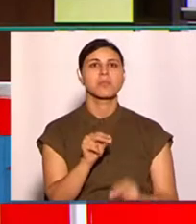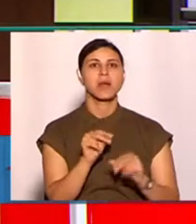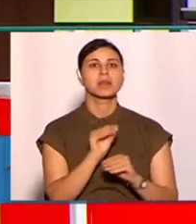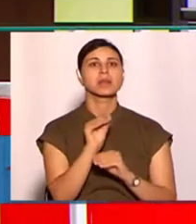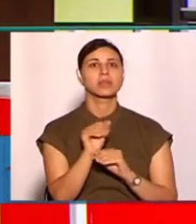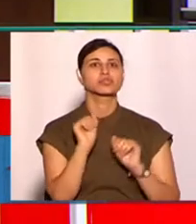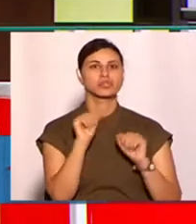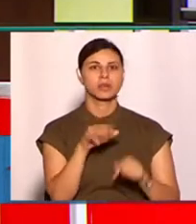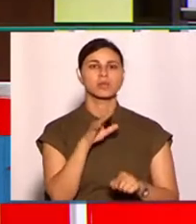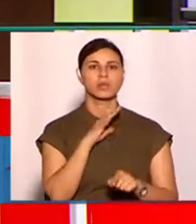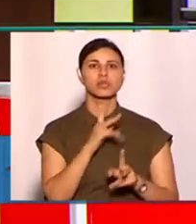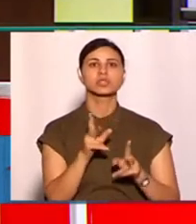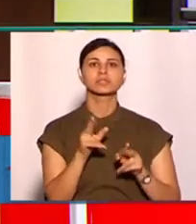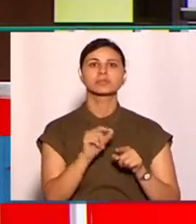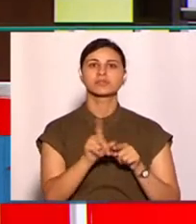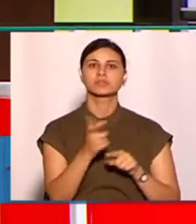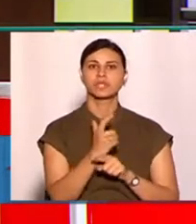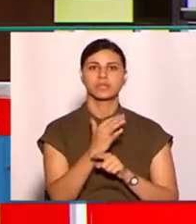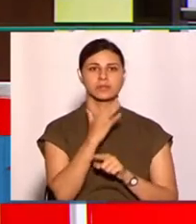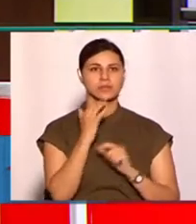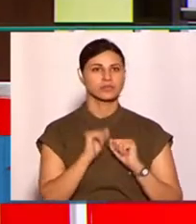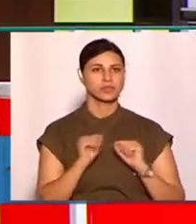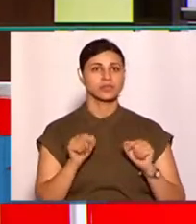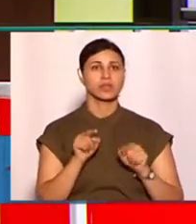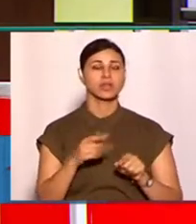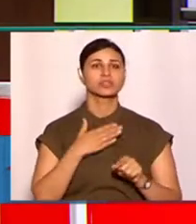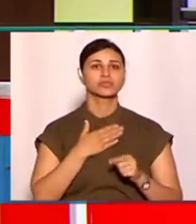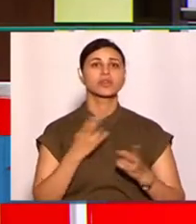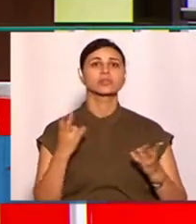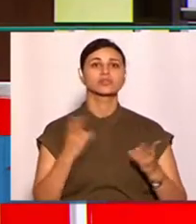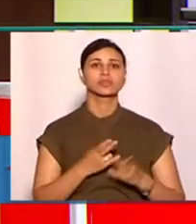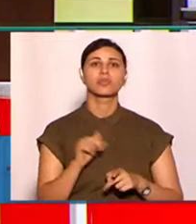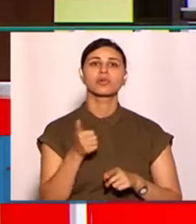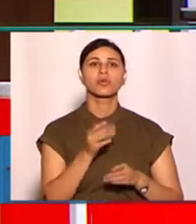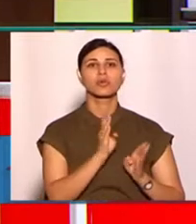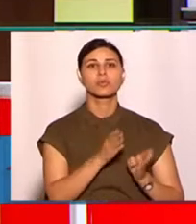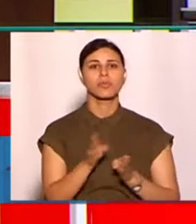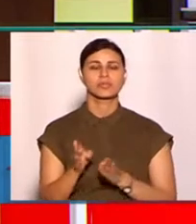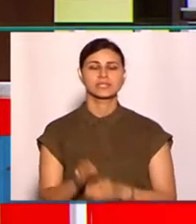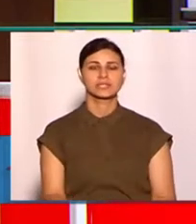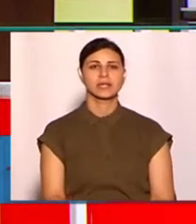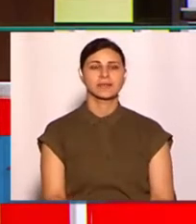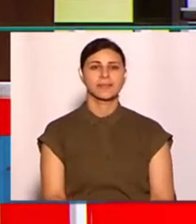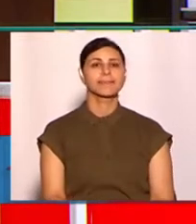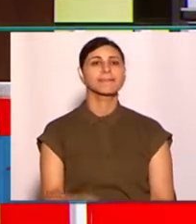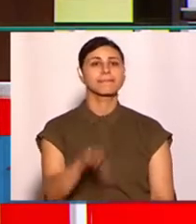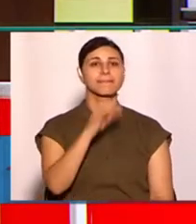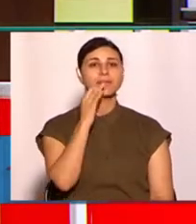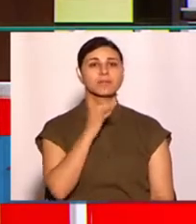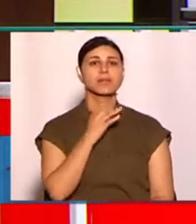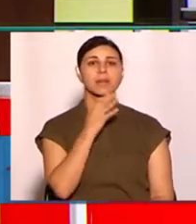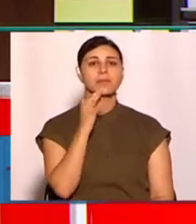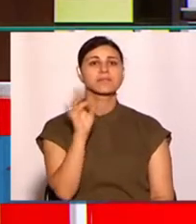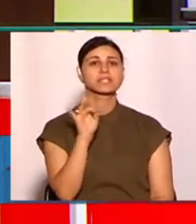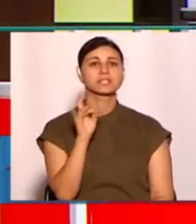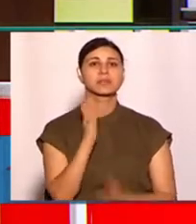ასევე ხელშემწყობი იყოს სიმსივნური პროცესებისთვის. არადა ყველა ეს პროდუქტი გვჭირდება. მაშინ როგორ მოვიქცეთ? იმასაც გვეუბნებია, რომ ბევრი ცხიმი